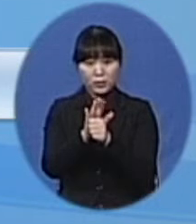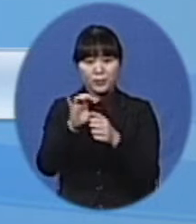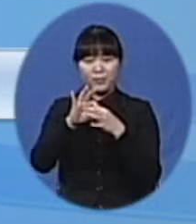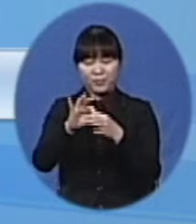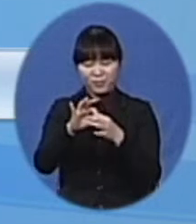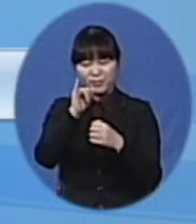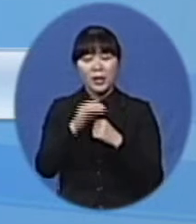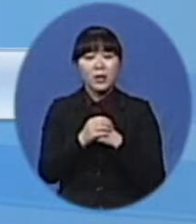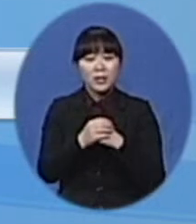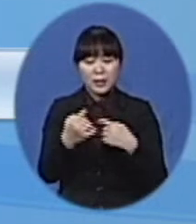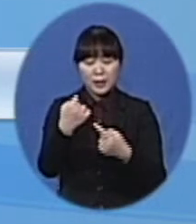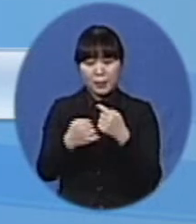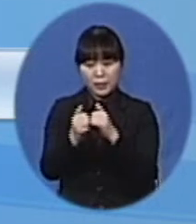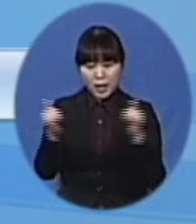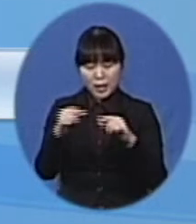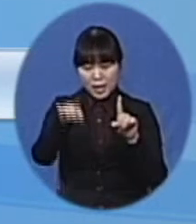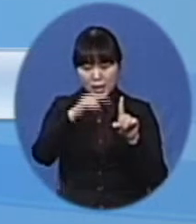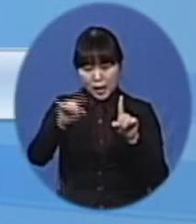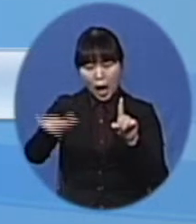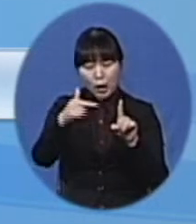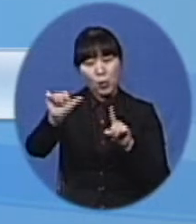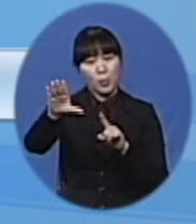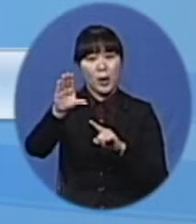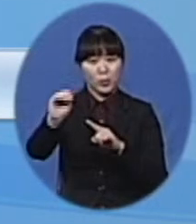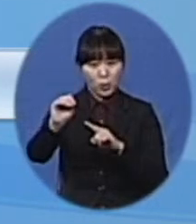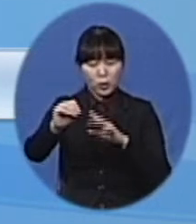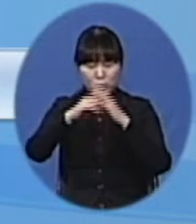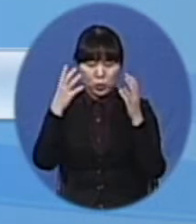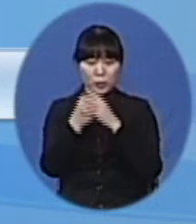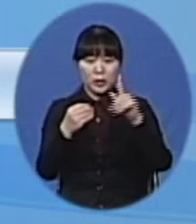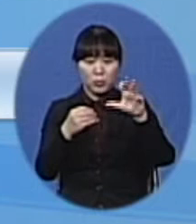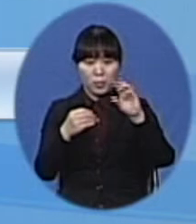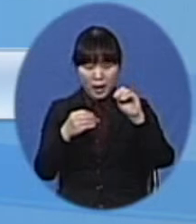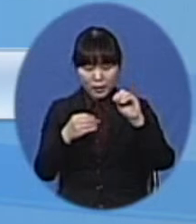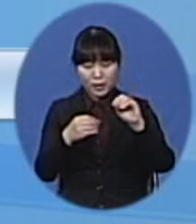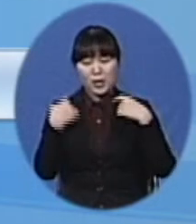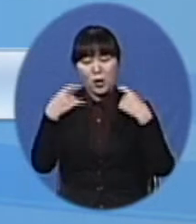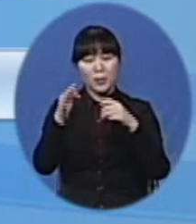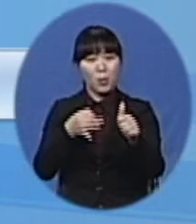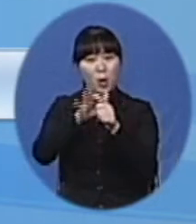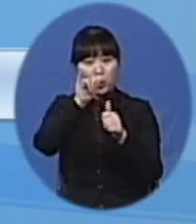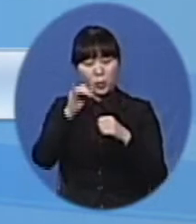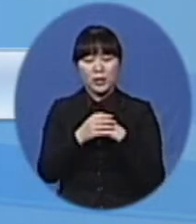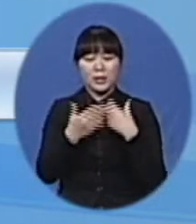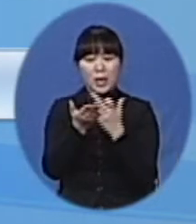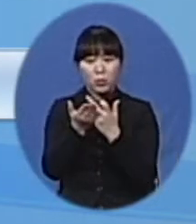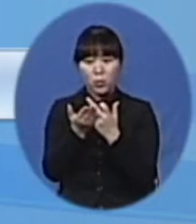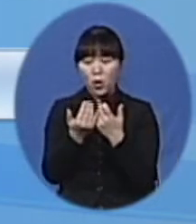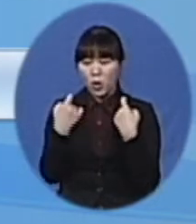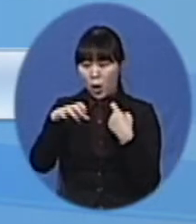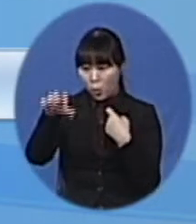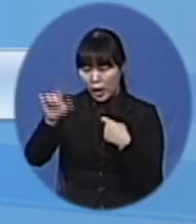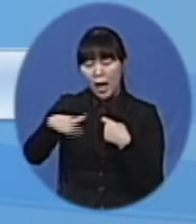모집합니다. 참가자들에게는 1인당 하루 5만 원씩 총 15만 원의 여행경비가 지원되고 제주도가 여행지일